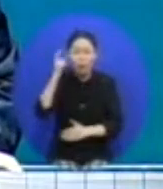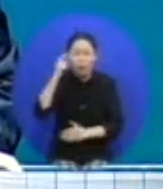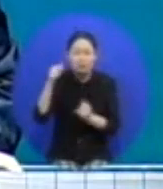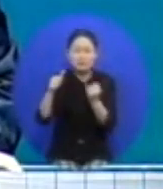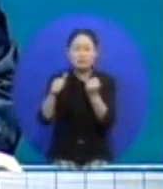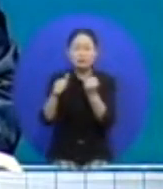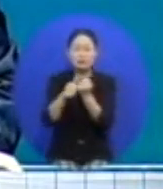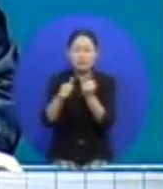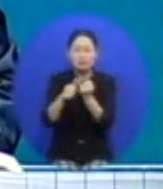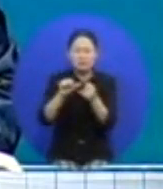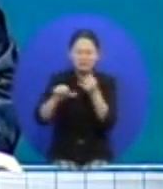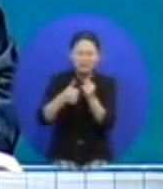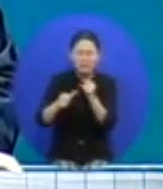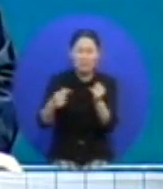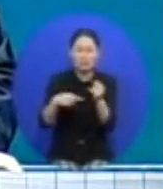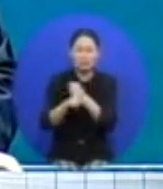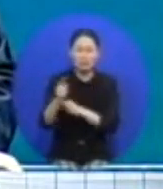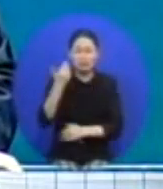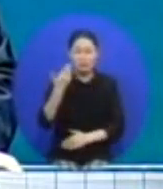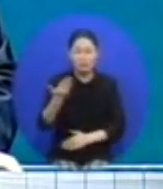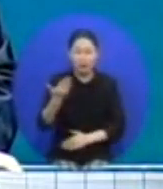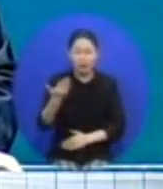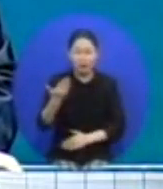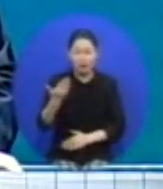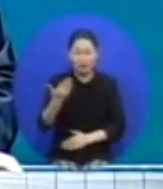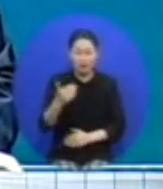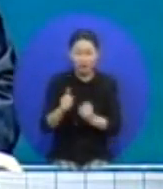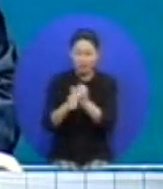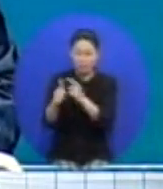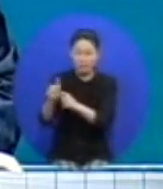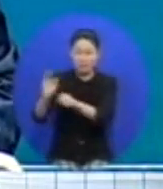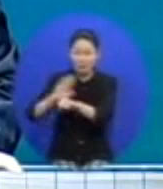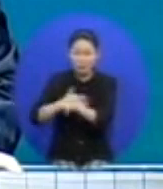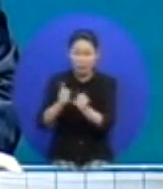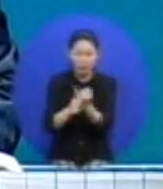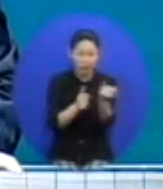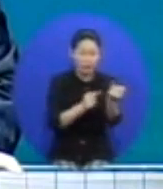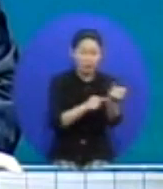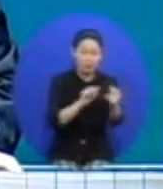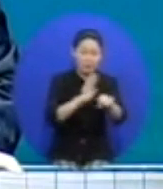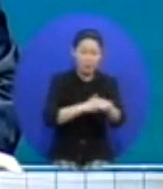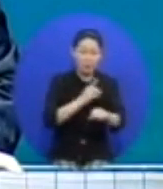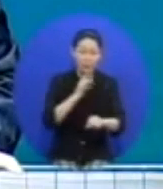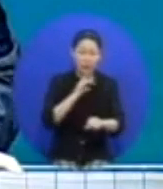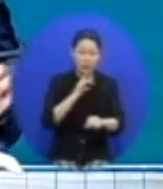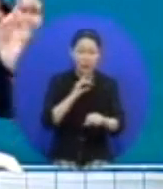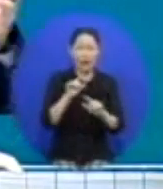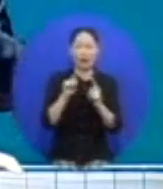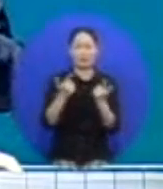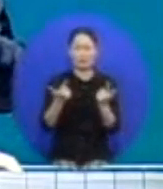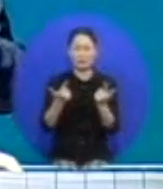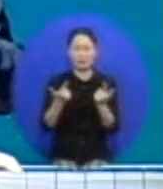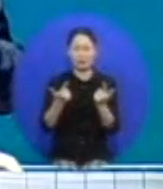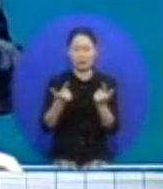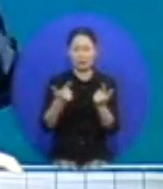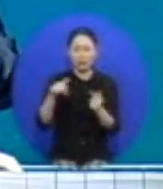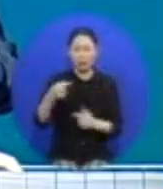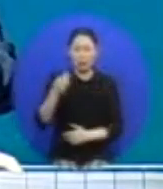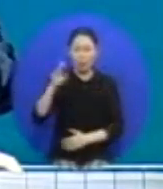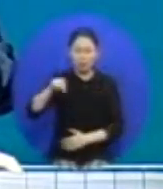싸우게 되나요 남편 잘 뭐 아내 잘못 때문만은 아닙니다 고부간의